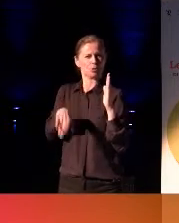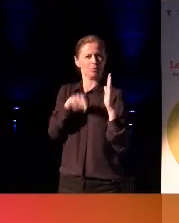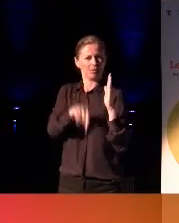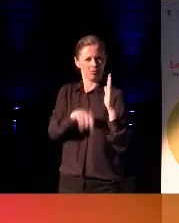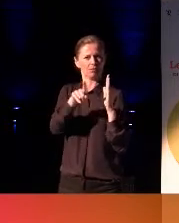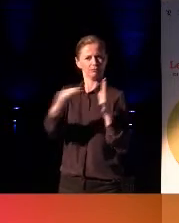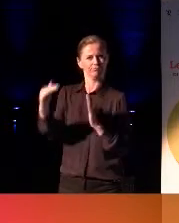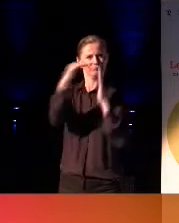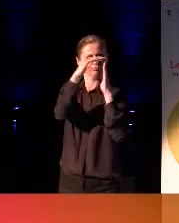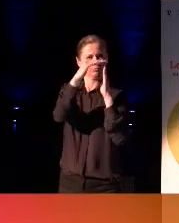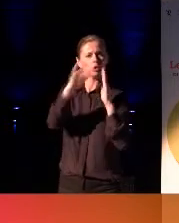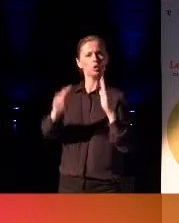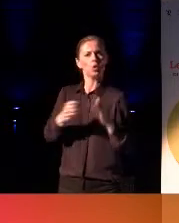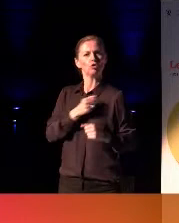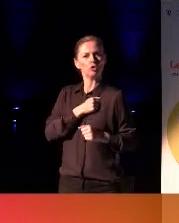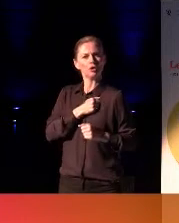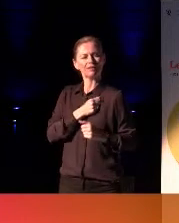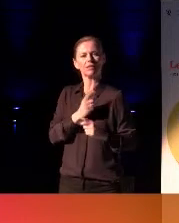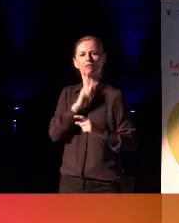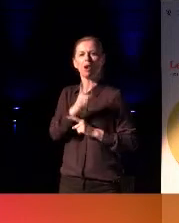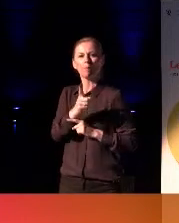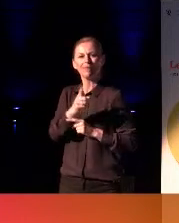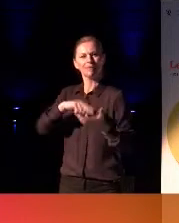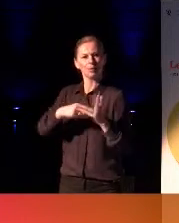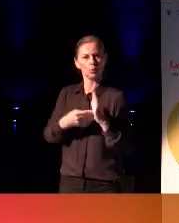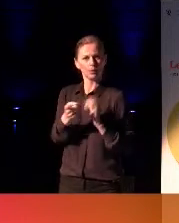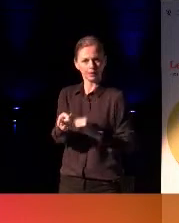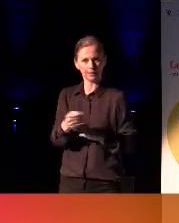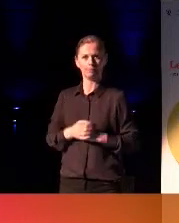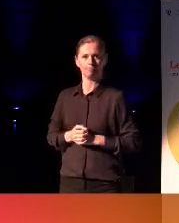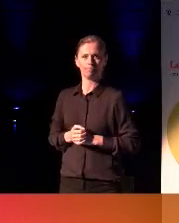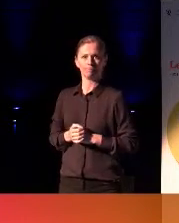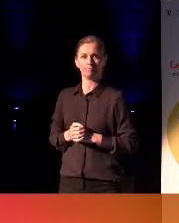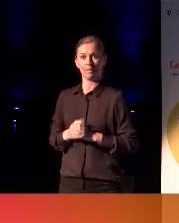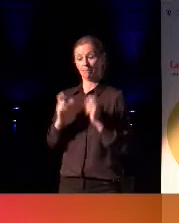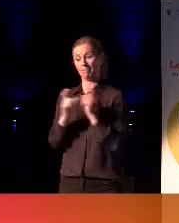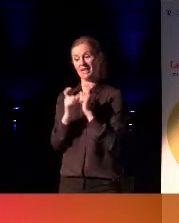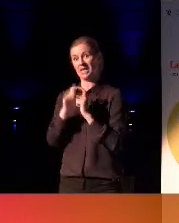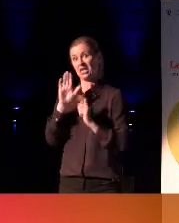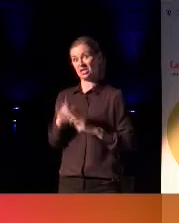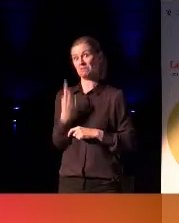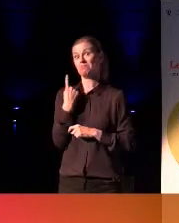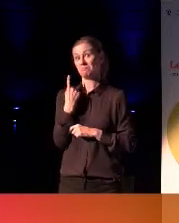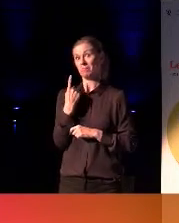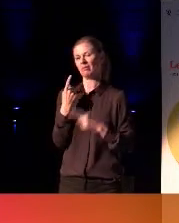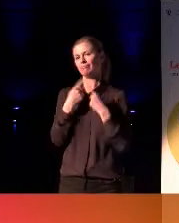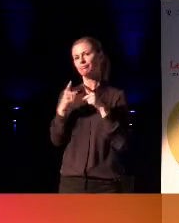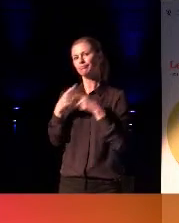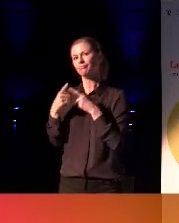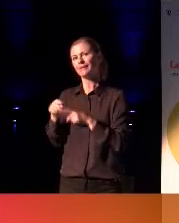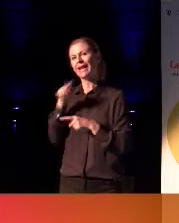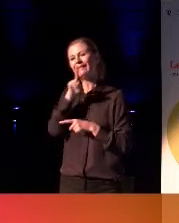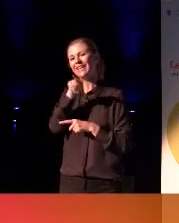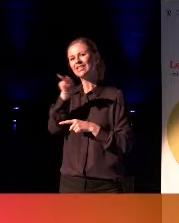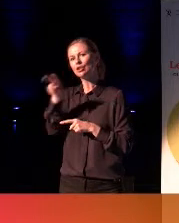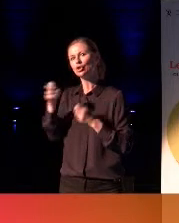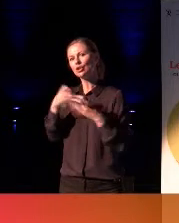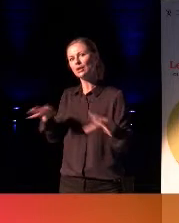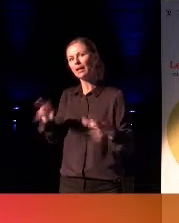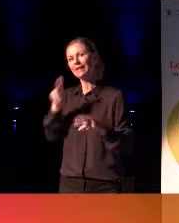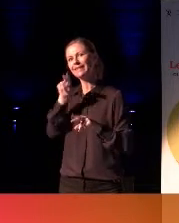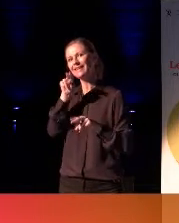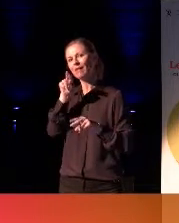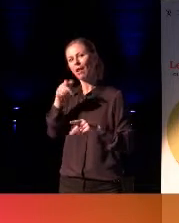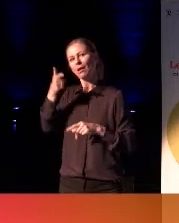dag, det vi kaller trygghetsskapende teknologier. Det dere ser bildet på her, det ulike former for tilsynsløsninger, altså digital